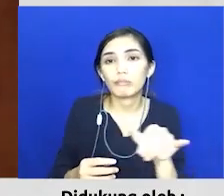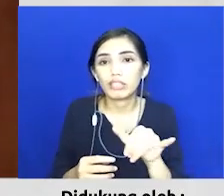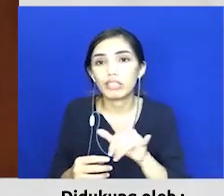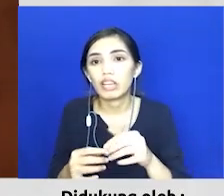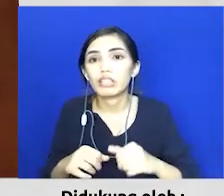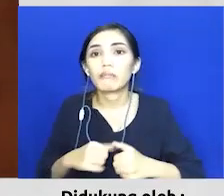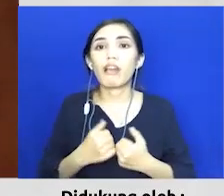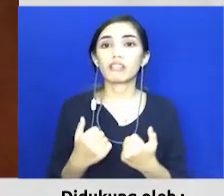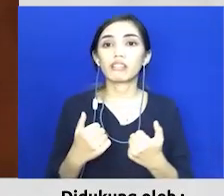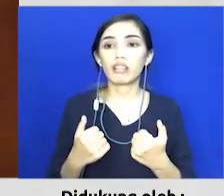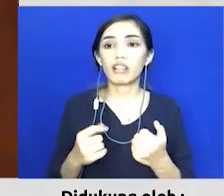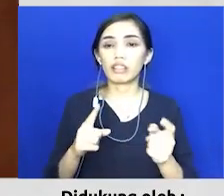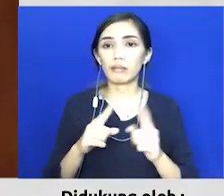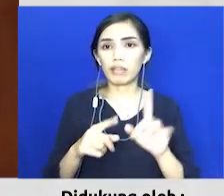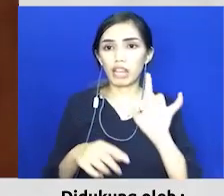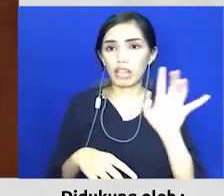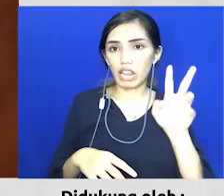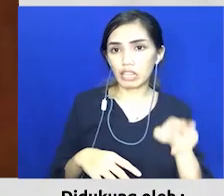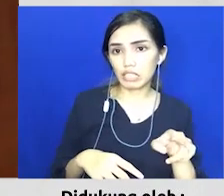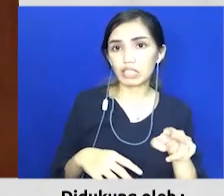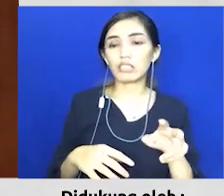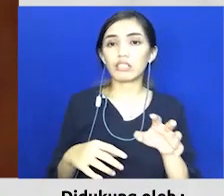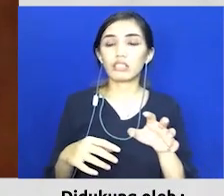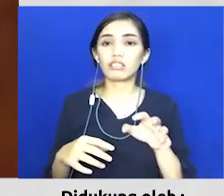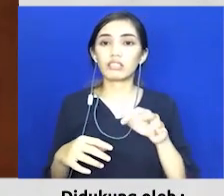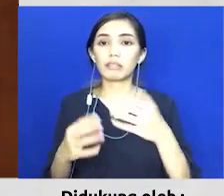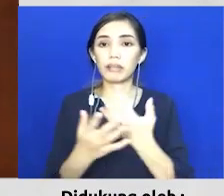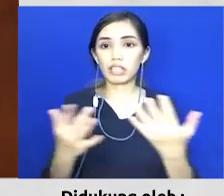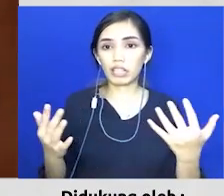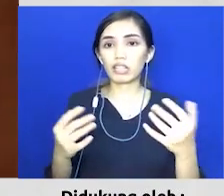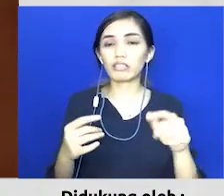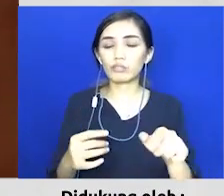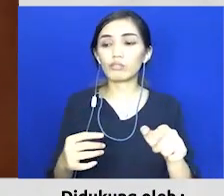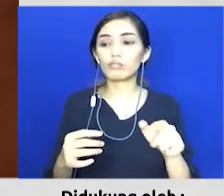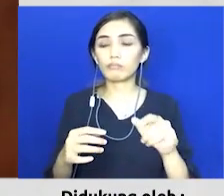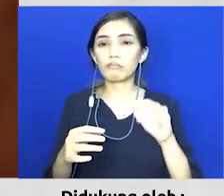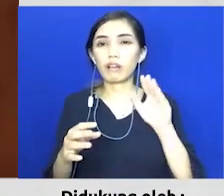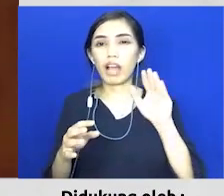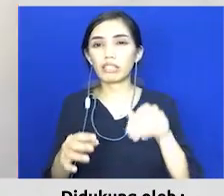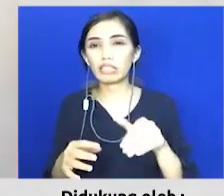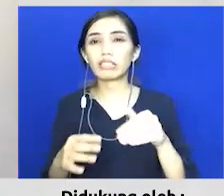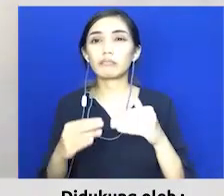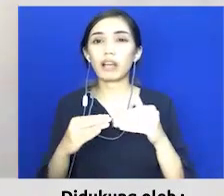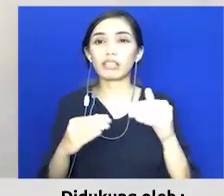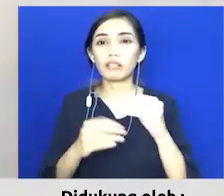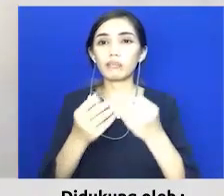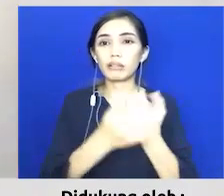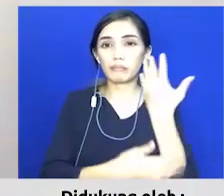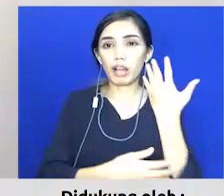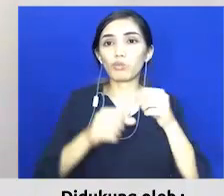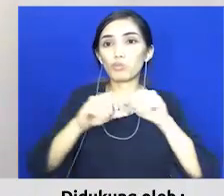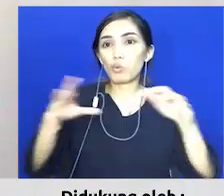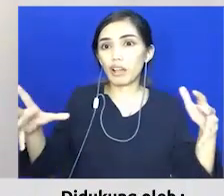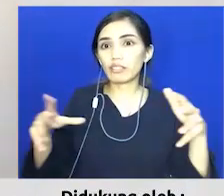akan makin berkembang lebih luas ya. Apa sih yang dinamakan bagus, film bagus? Kata yang satu bagus ini, yang lain filmnya